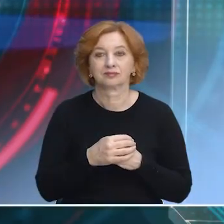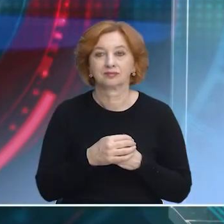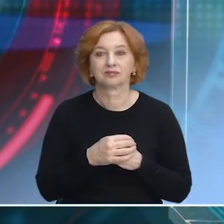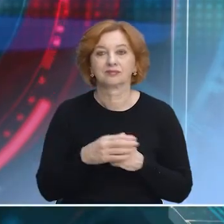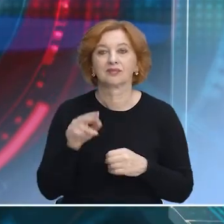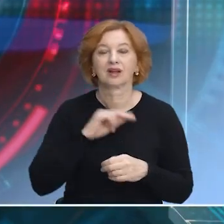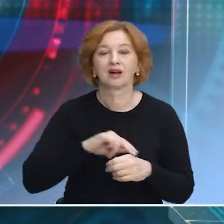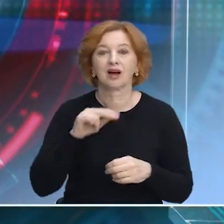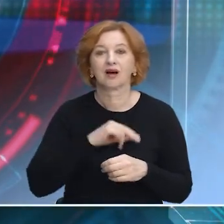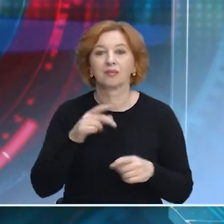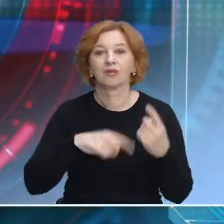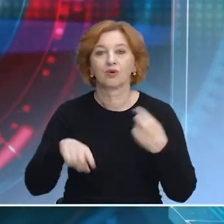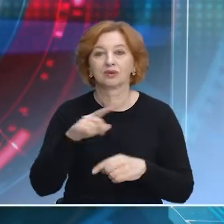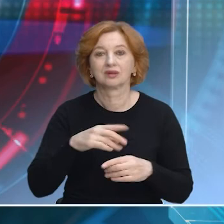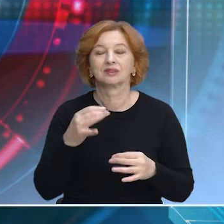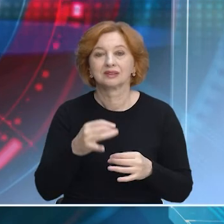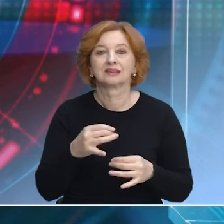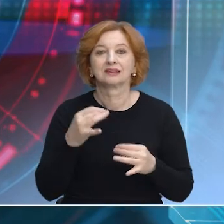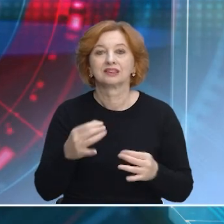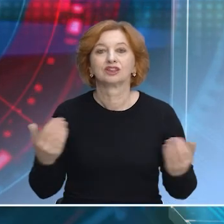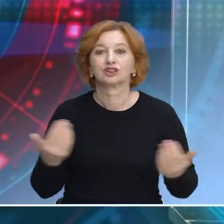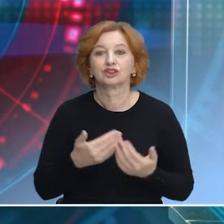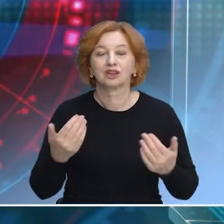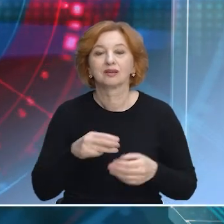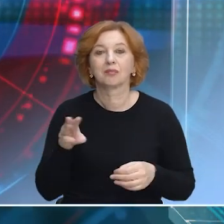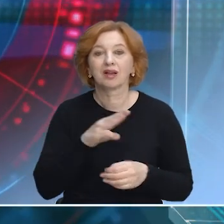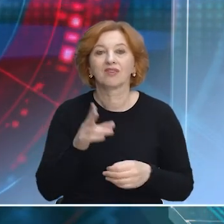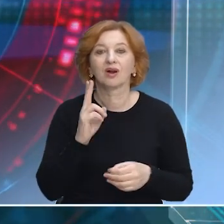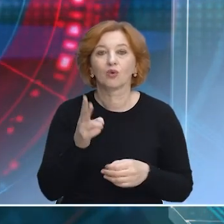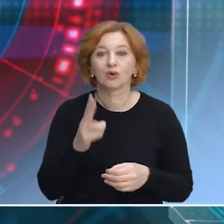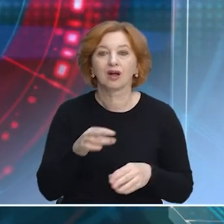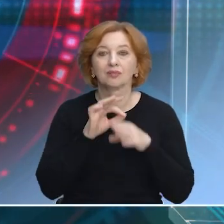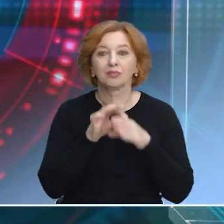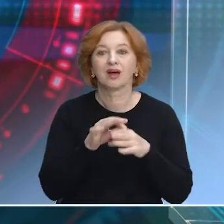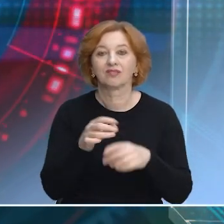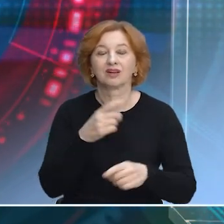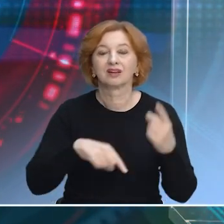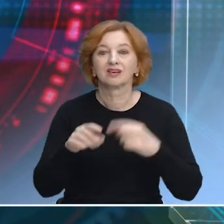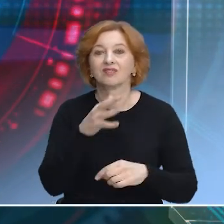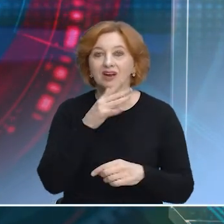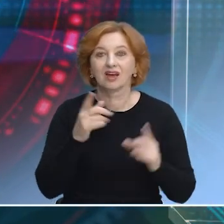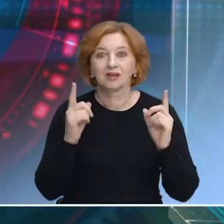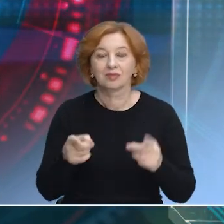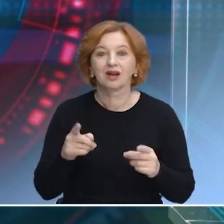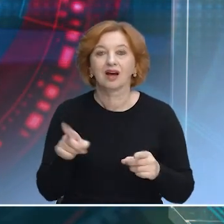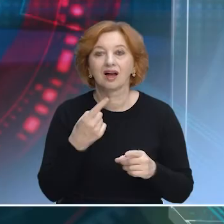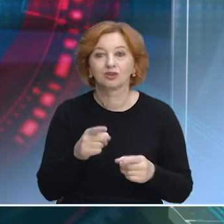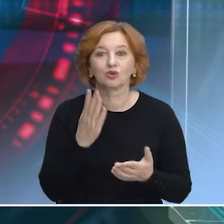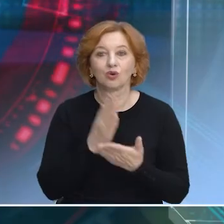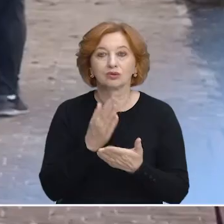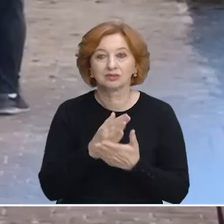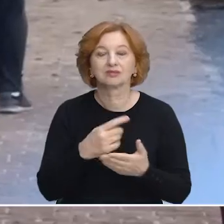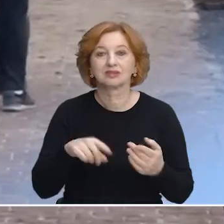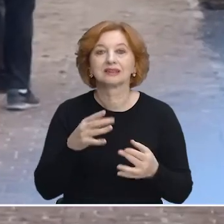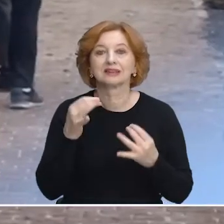Придет весна, и улыбнется мир цветами. Жители Матвеева кургана провели субботник, во время которого высадили 900 кустов